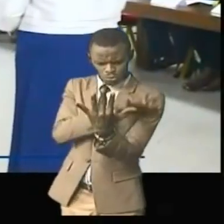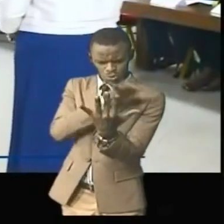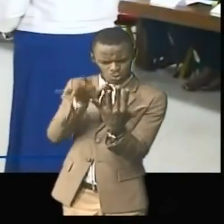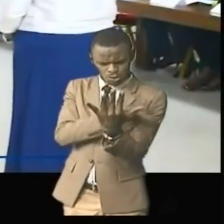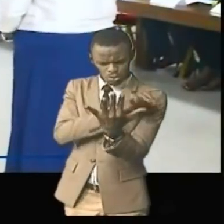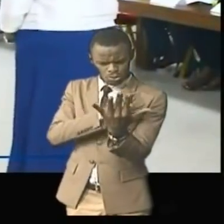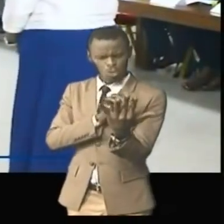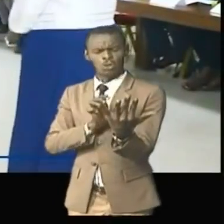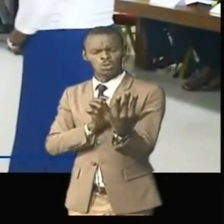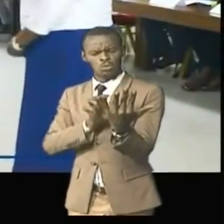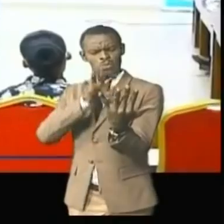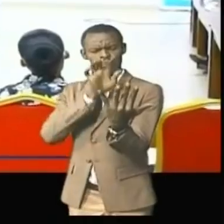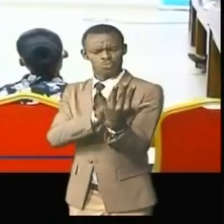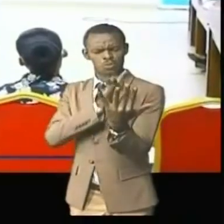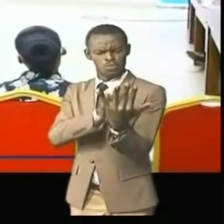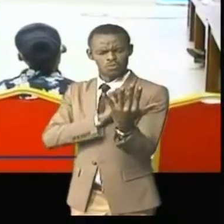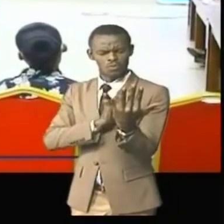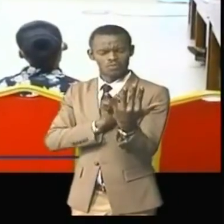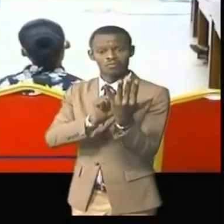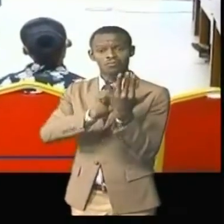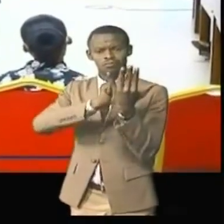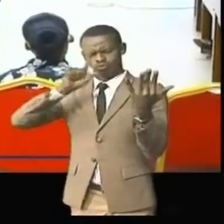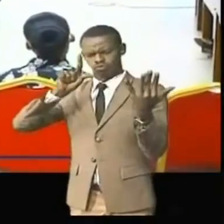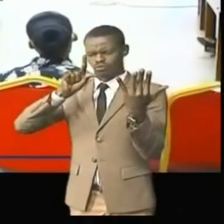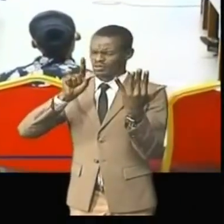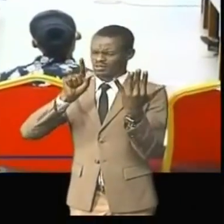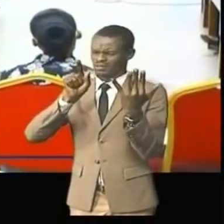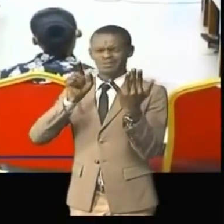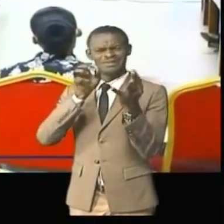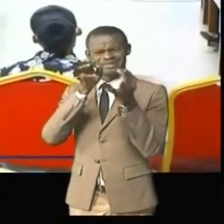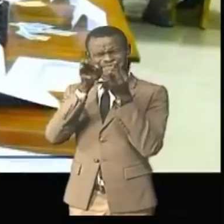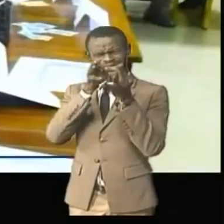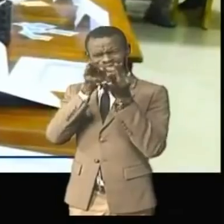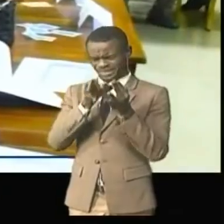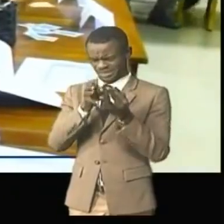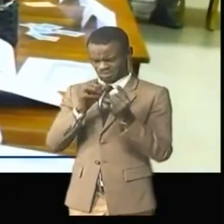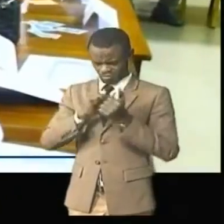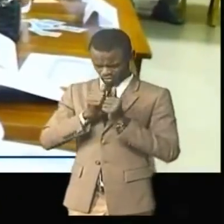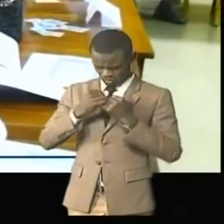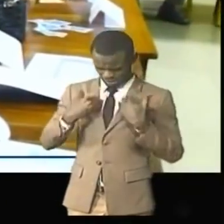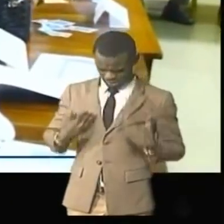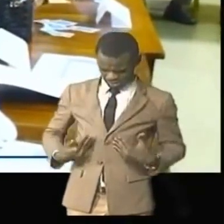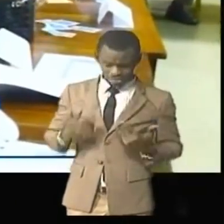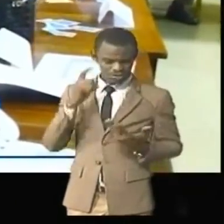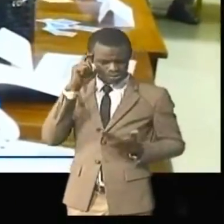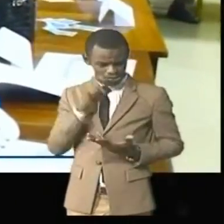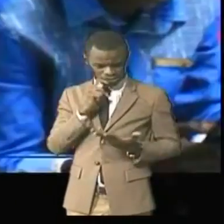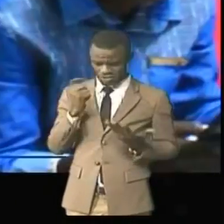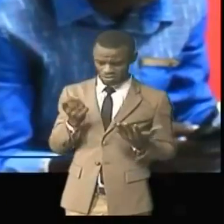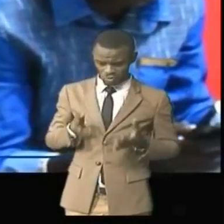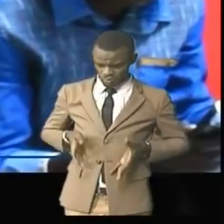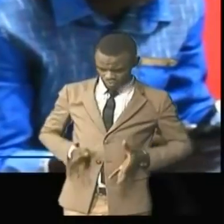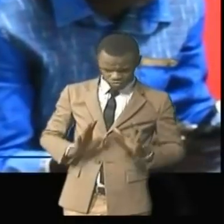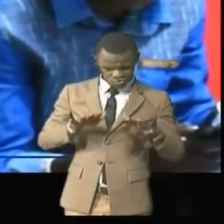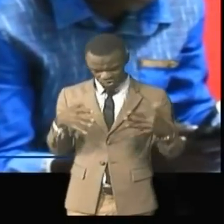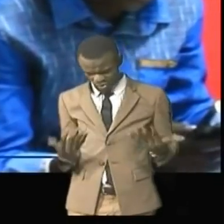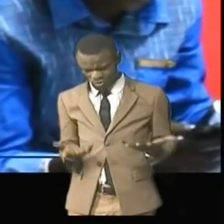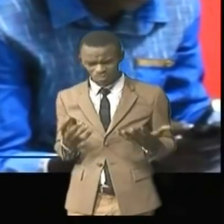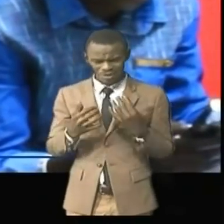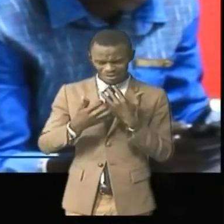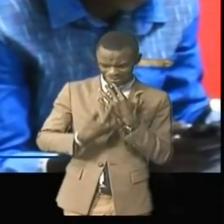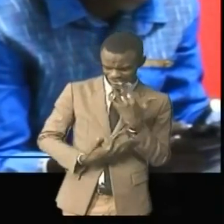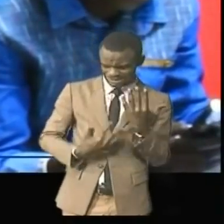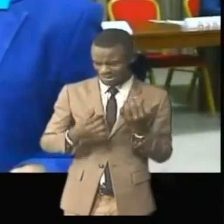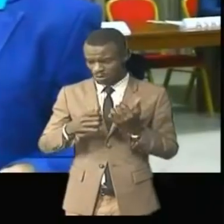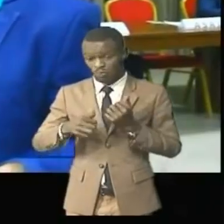des informations aux jeunes adolescents sur la santé sexuelle de la reproduction. Lors de la présentation de cet outil